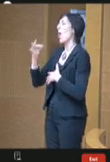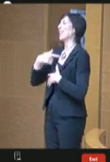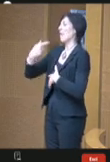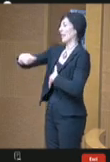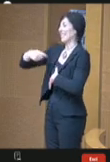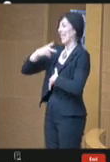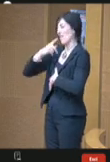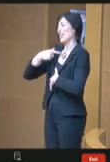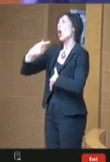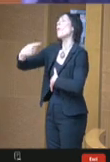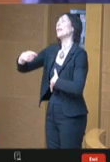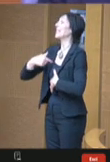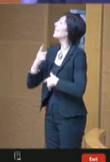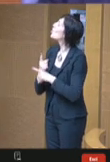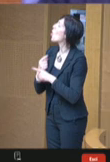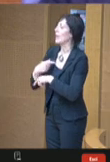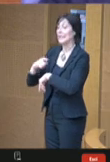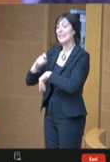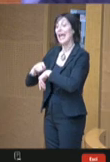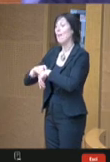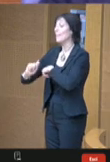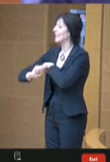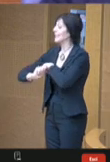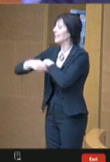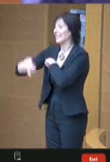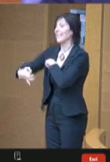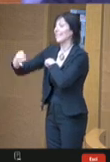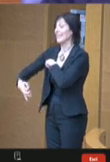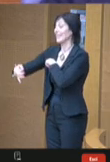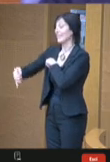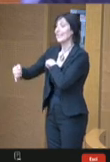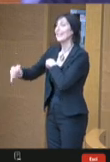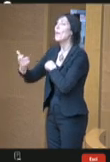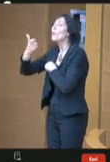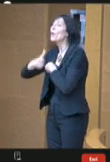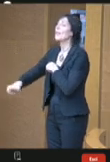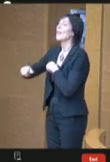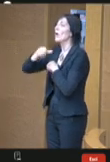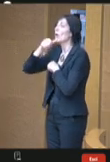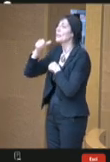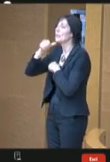sempre rigidamente i tempi. Questo perché abbiamo bisogno di finire entro le